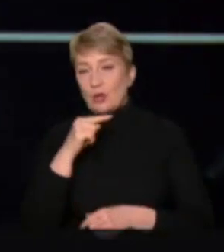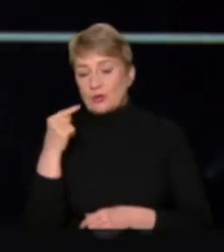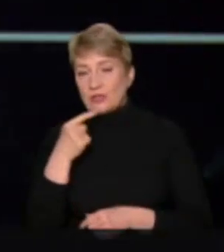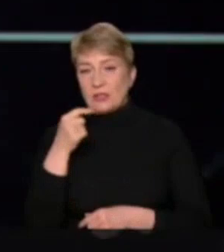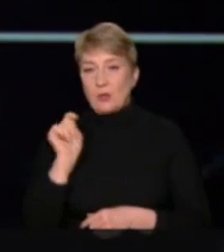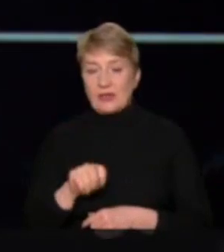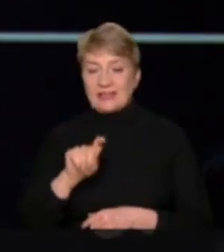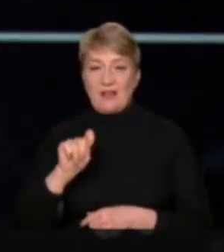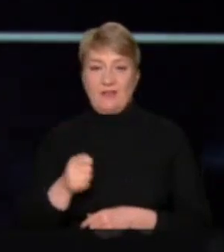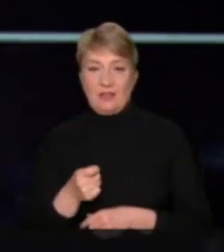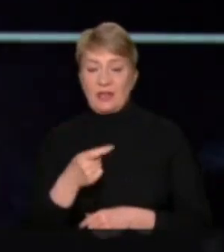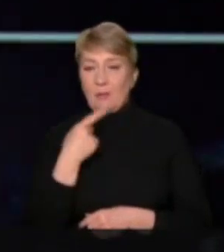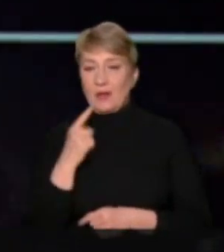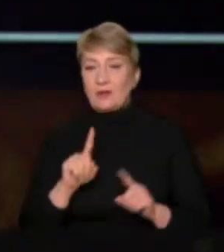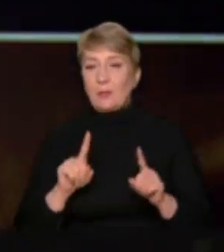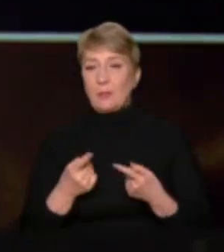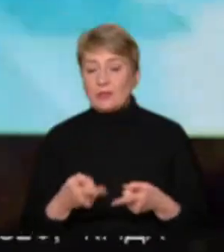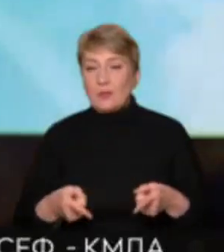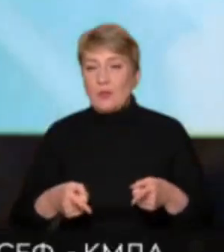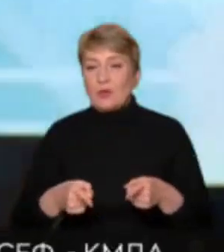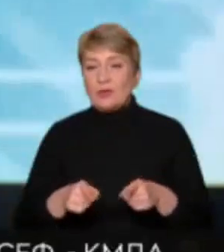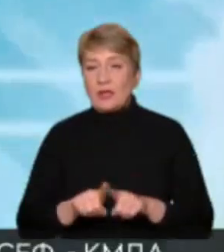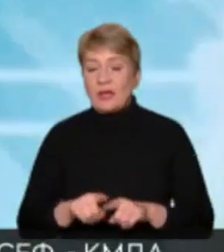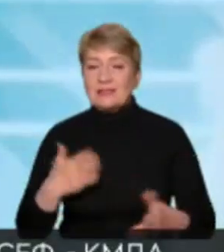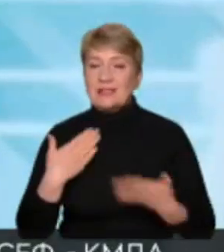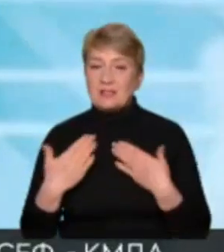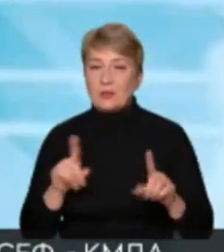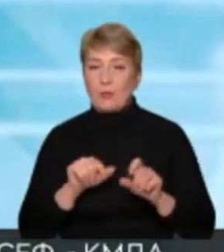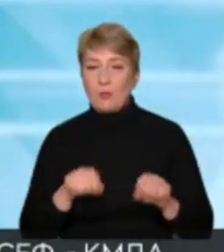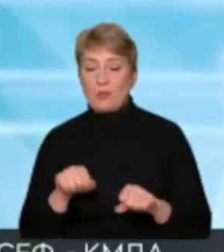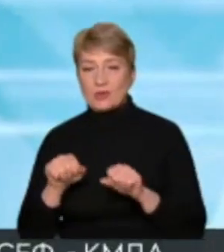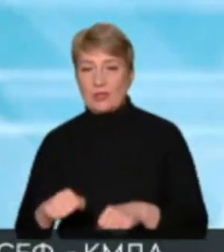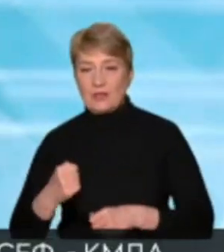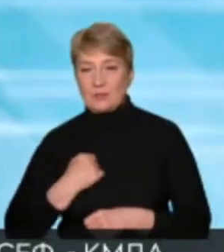те, чому стільки йде вкидів стосовно того, щодо можливостей